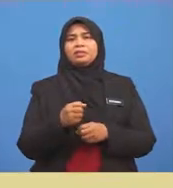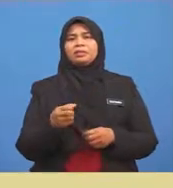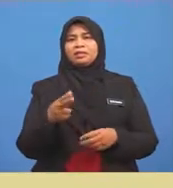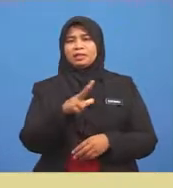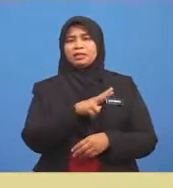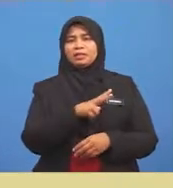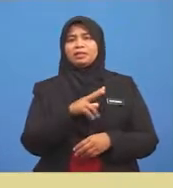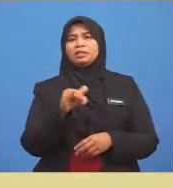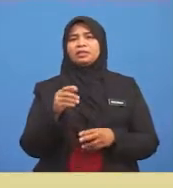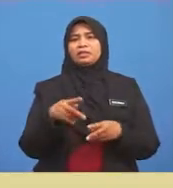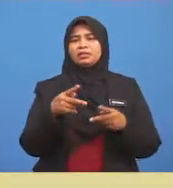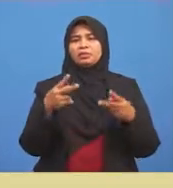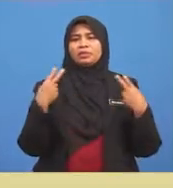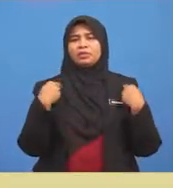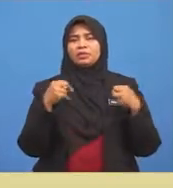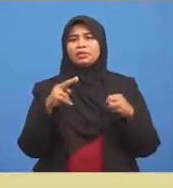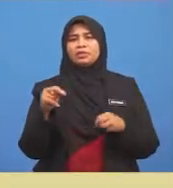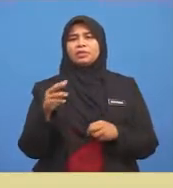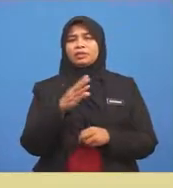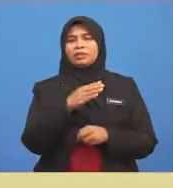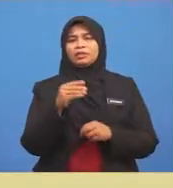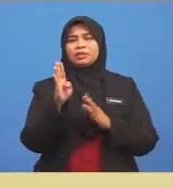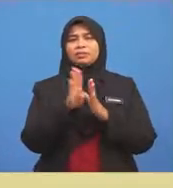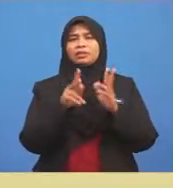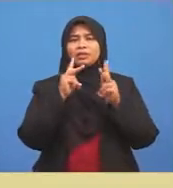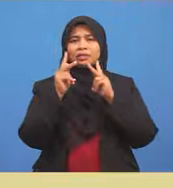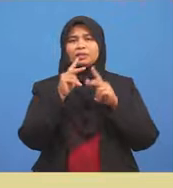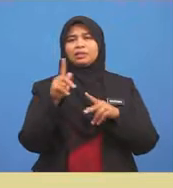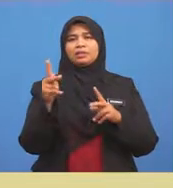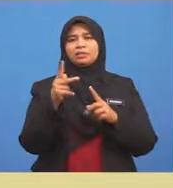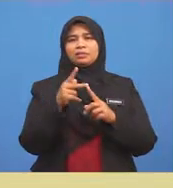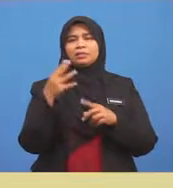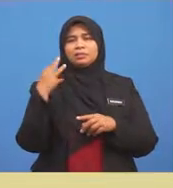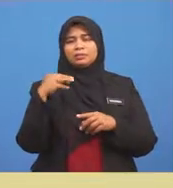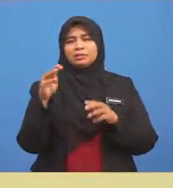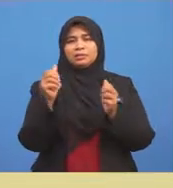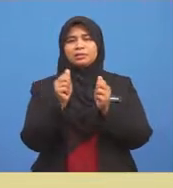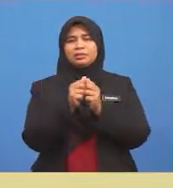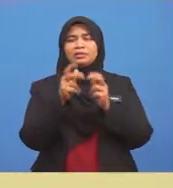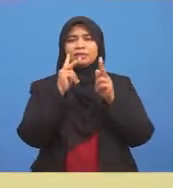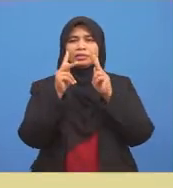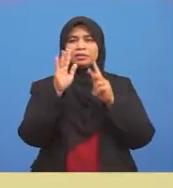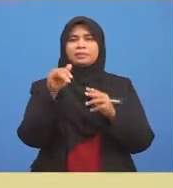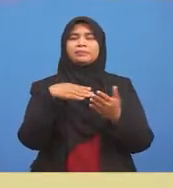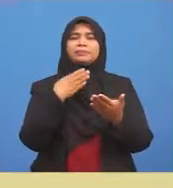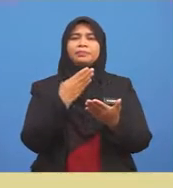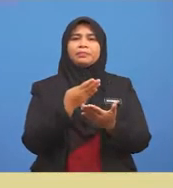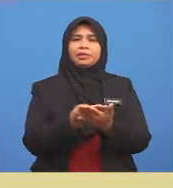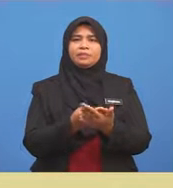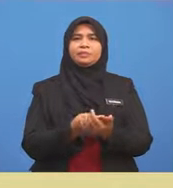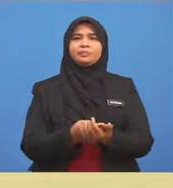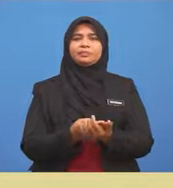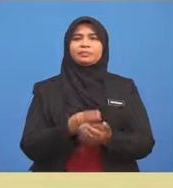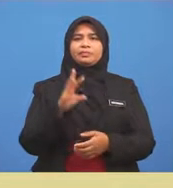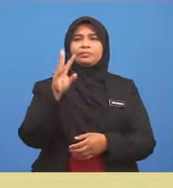perniagakan. Dan berkatalah kepada mereka dengan kata-kata yang baik. Mafhum ayat